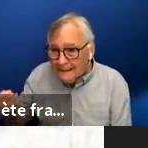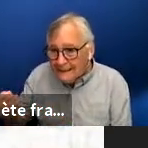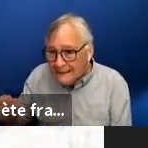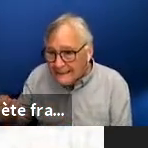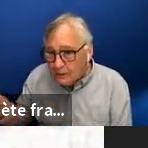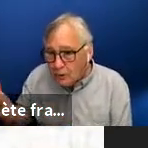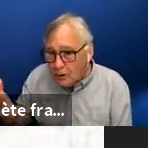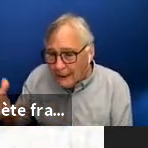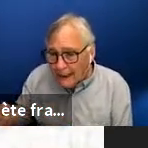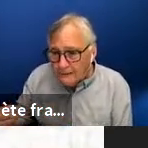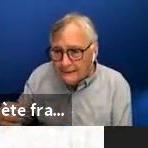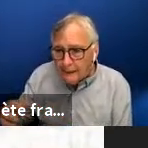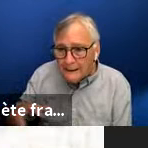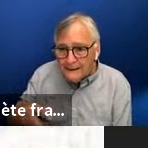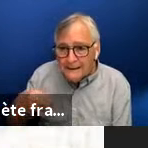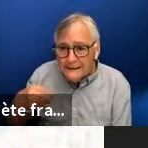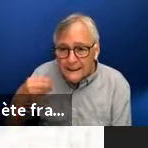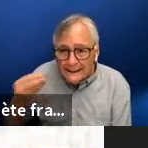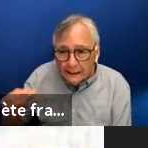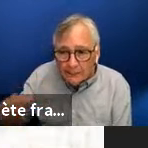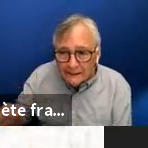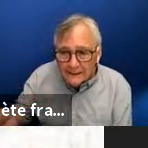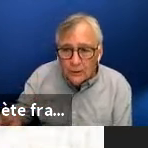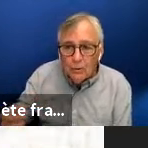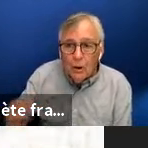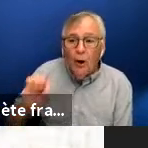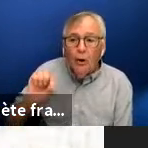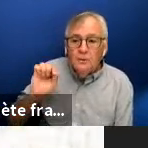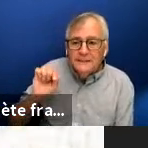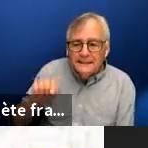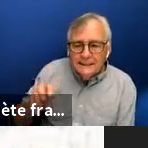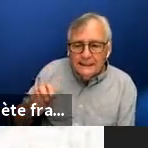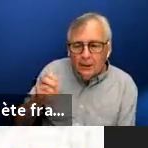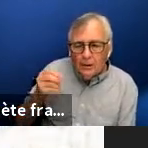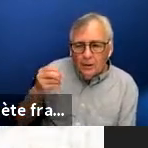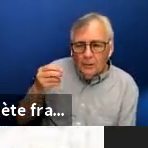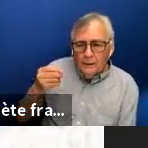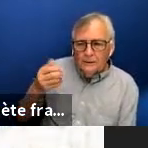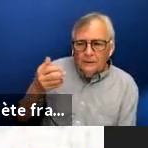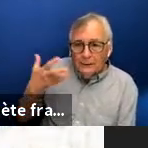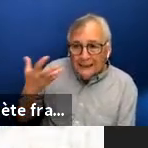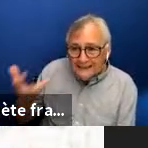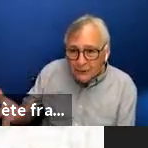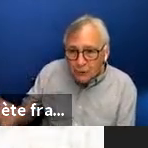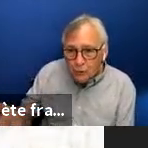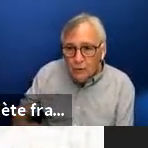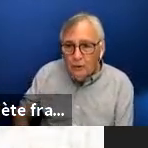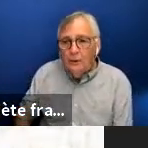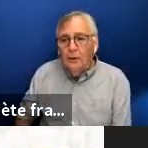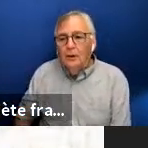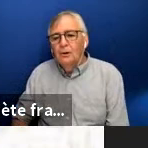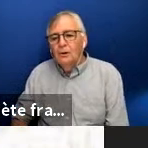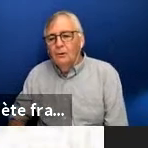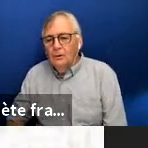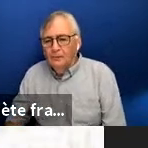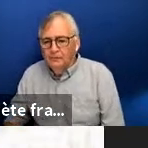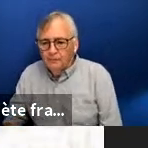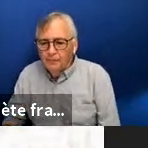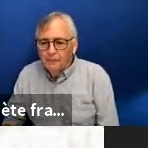sa maîtrise de la langue, sa maîtrise en interprétation, aussi son attitude,